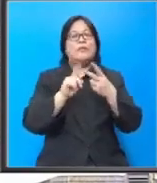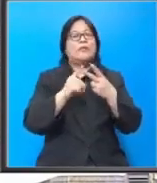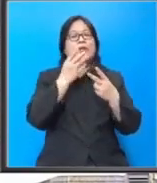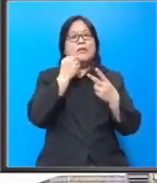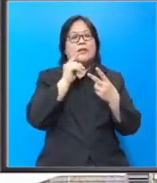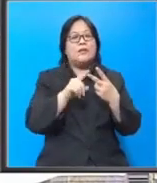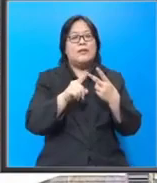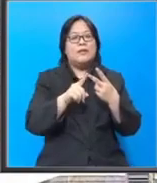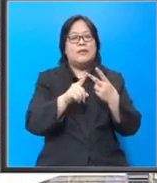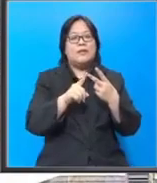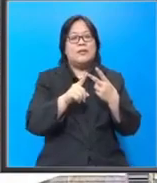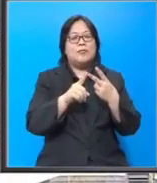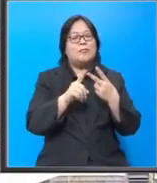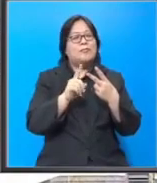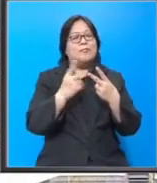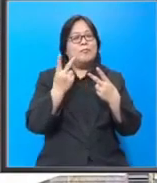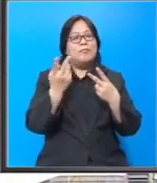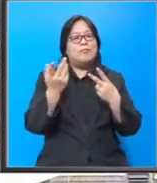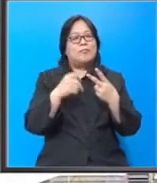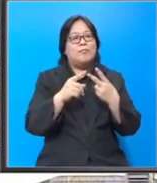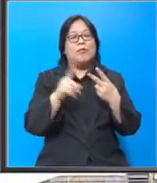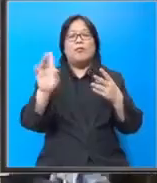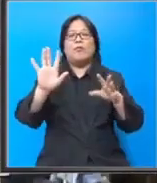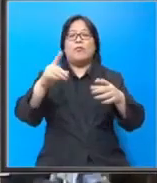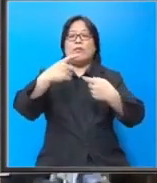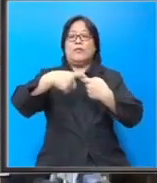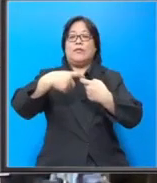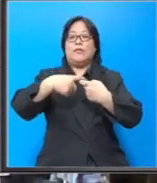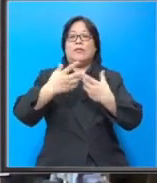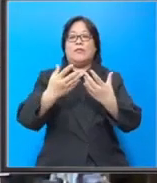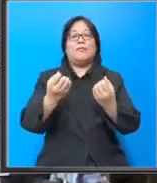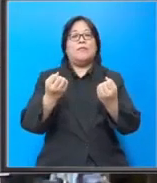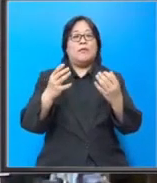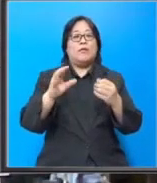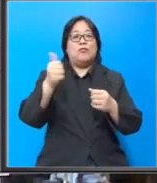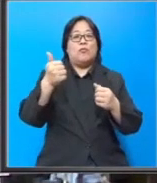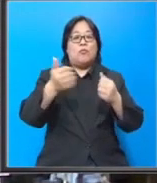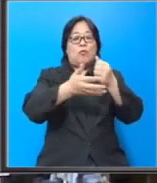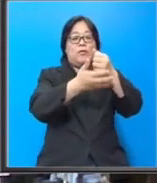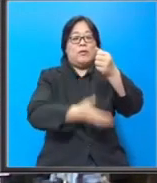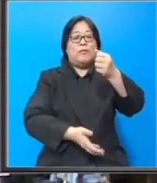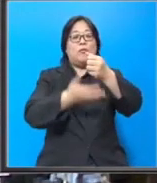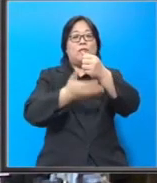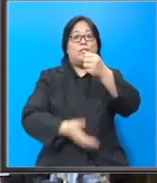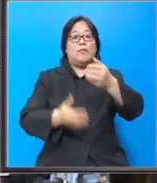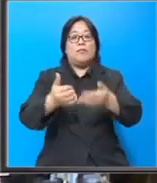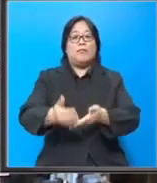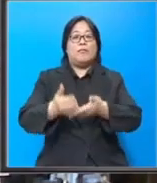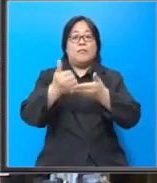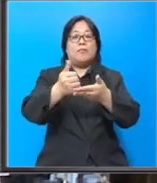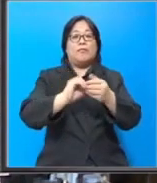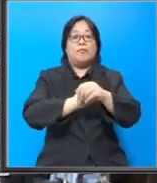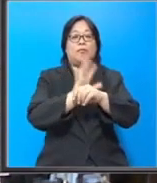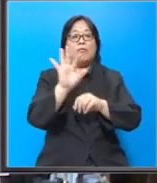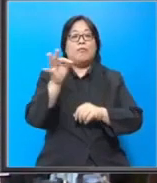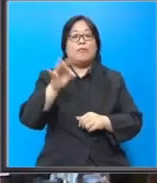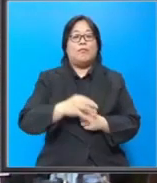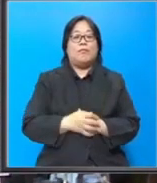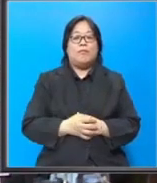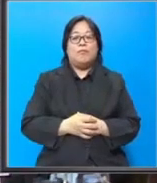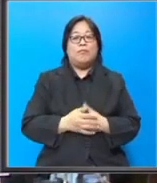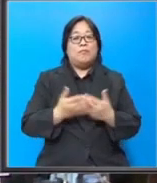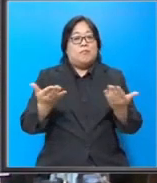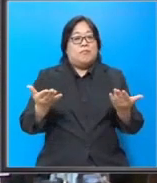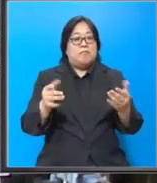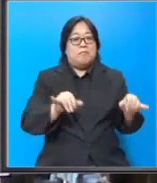membunuh terletak pada orang yang berkait dengan ne banyak 10 tabung-tabung bantuan komitmen belas juga